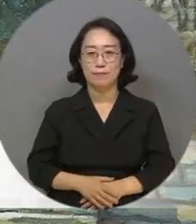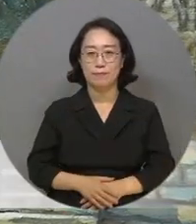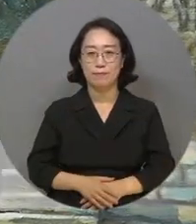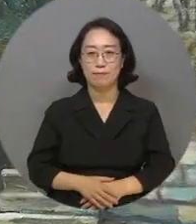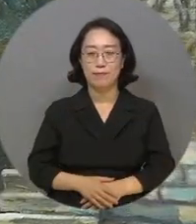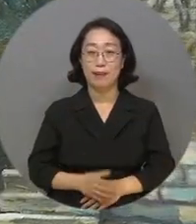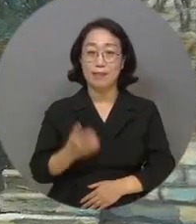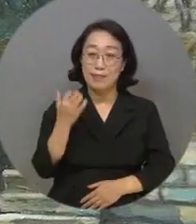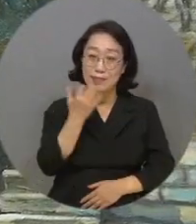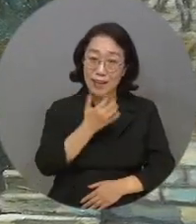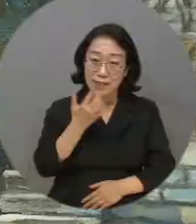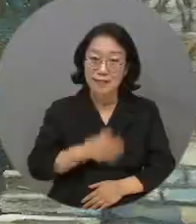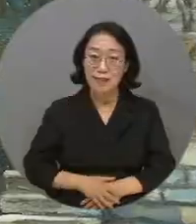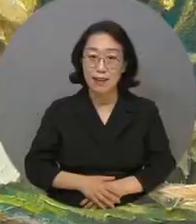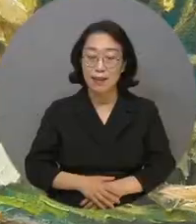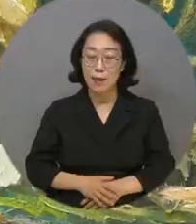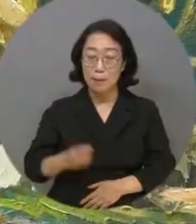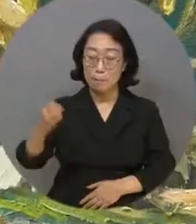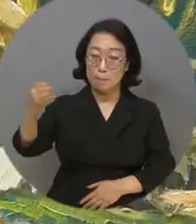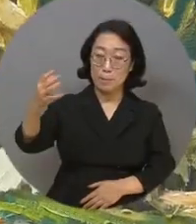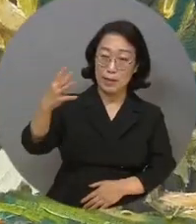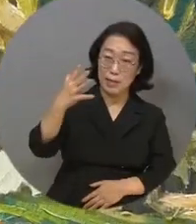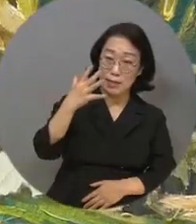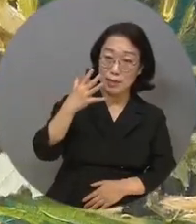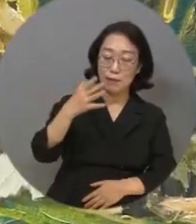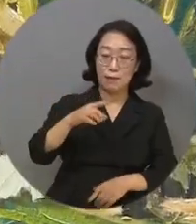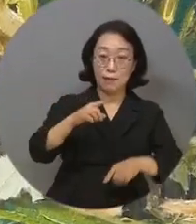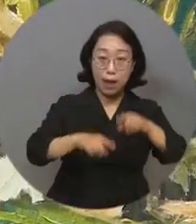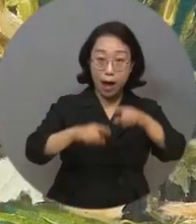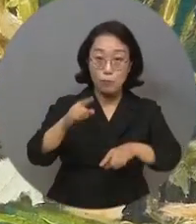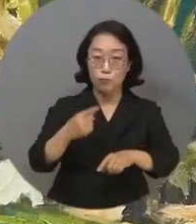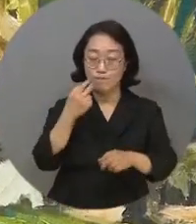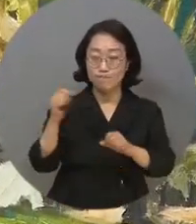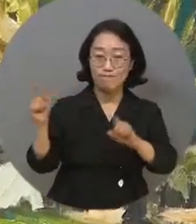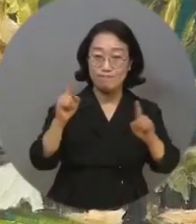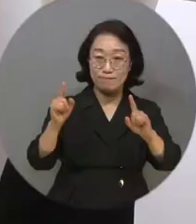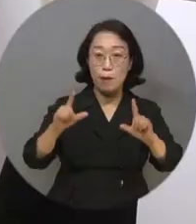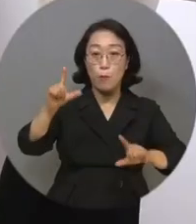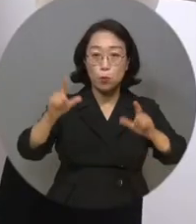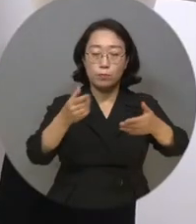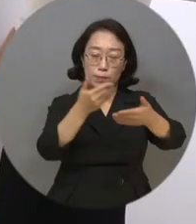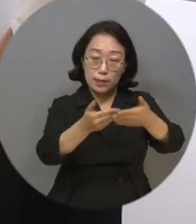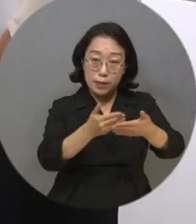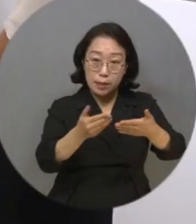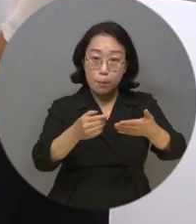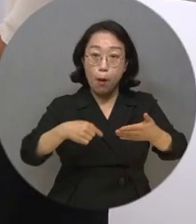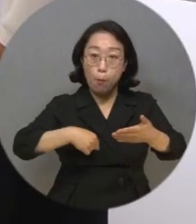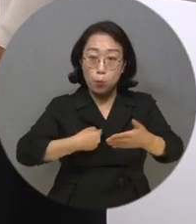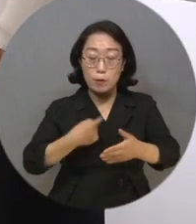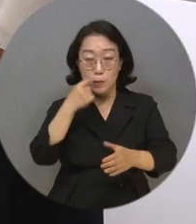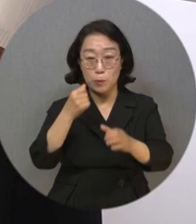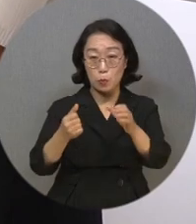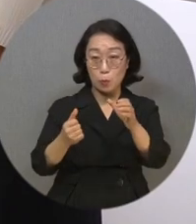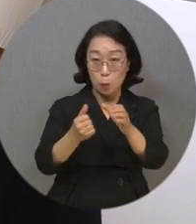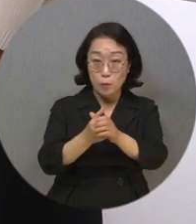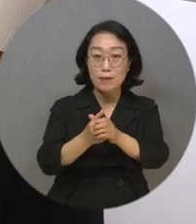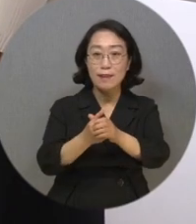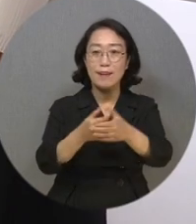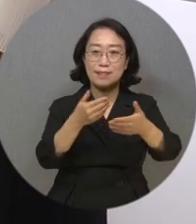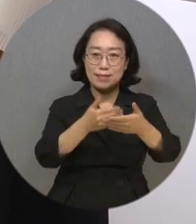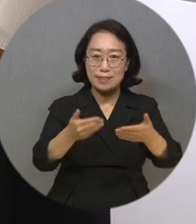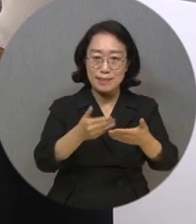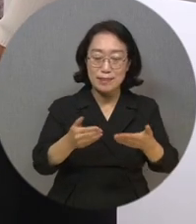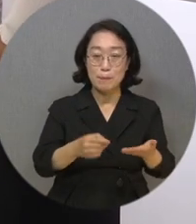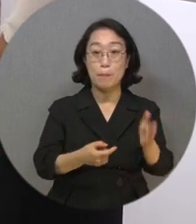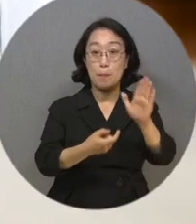농익은 색채와 역광의 이미지로 그림 속 나무들을 생동감 있게 표현해 자신만의 독창적인 화법의 세계로